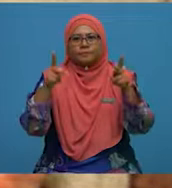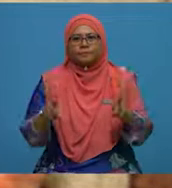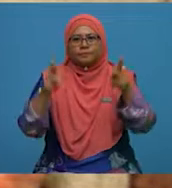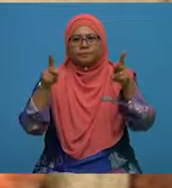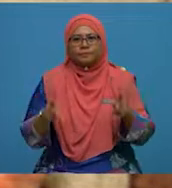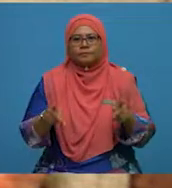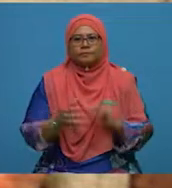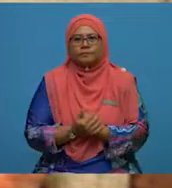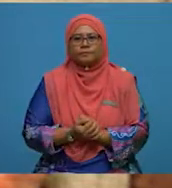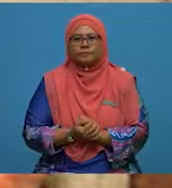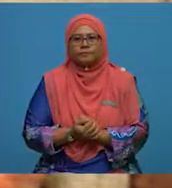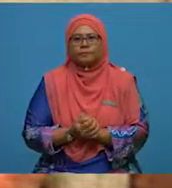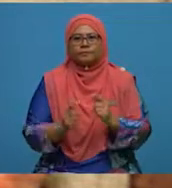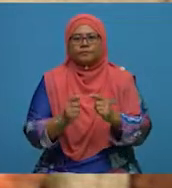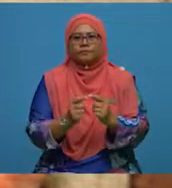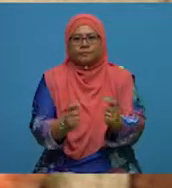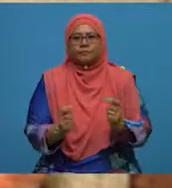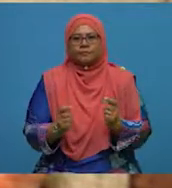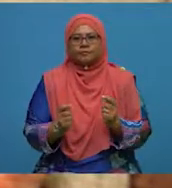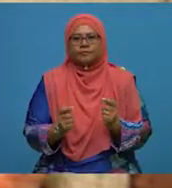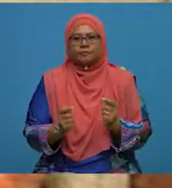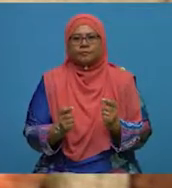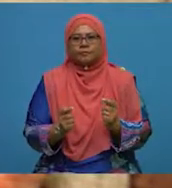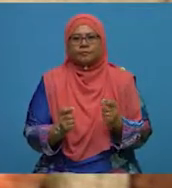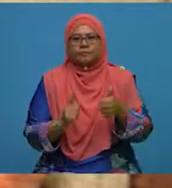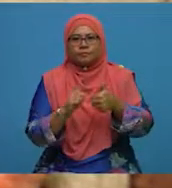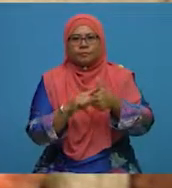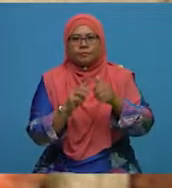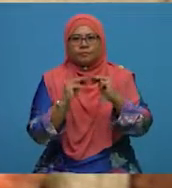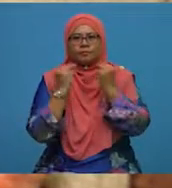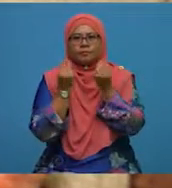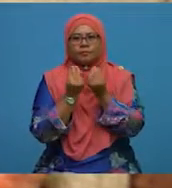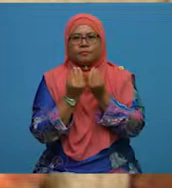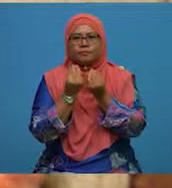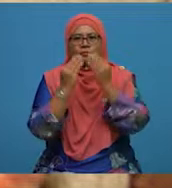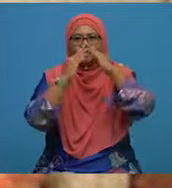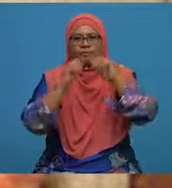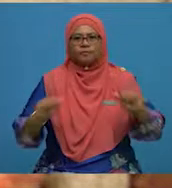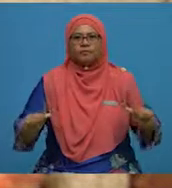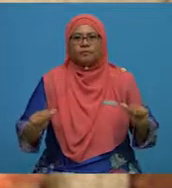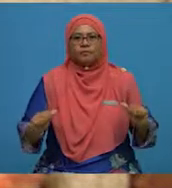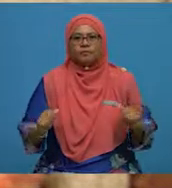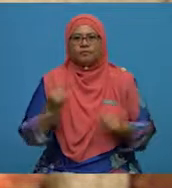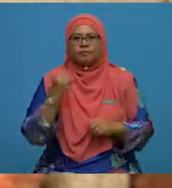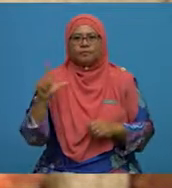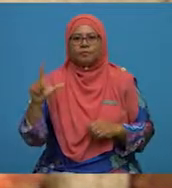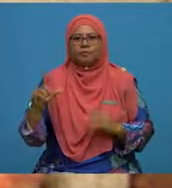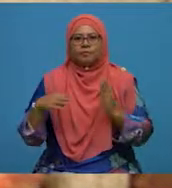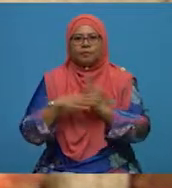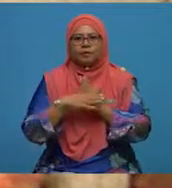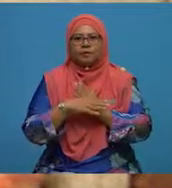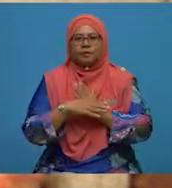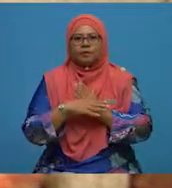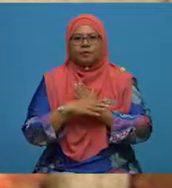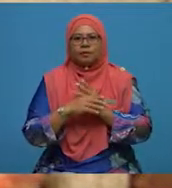Pelajar-pelajar, reaksi pertama masyarakat Mesir ialah melalui